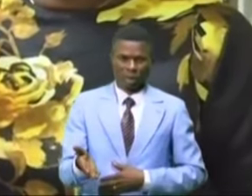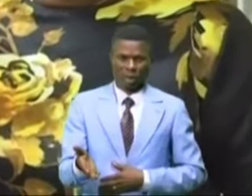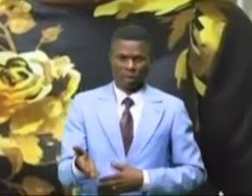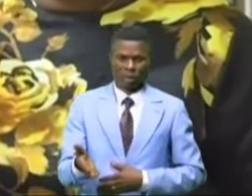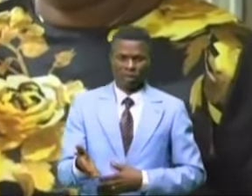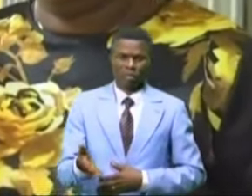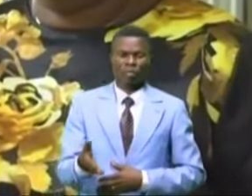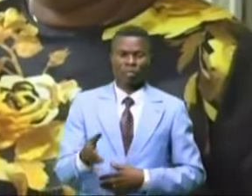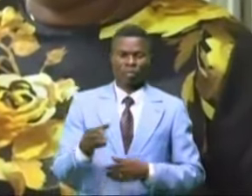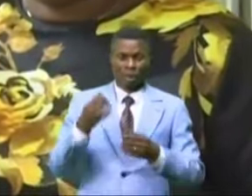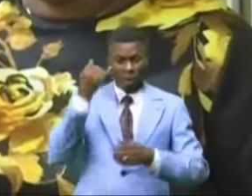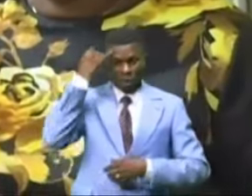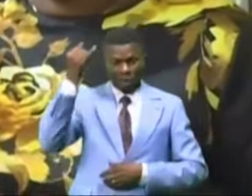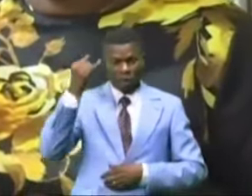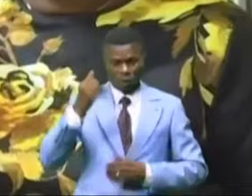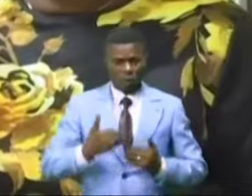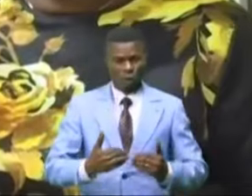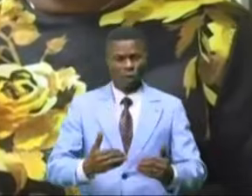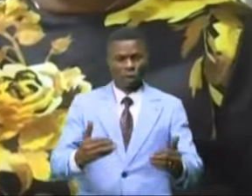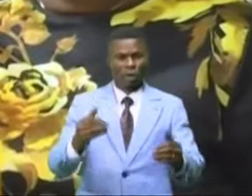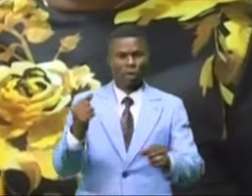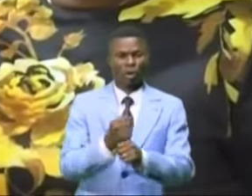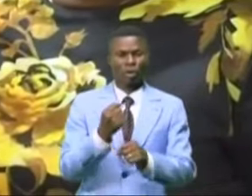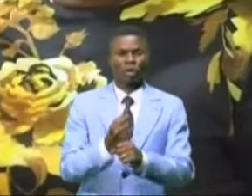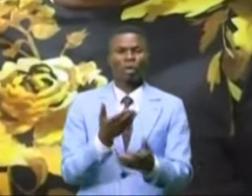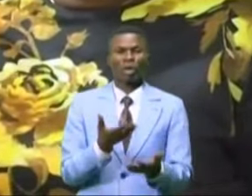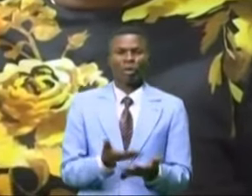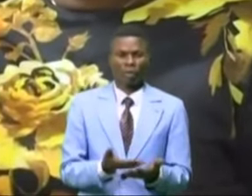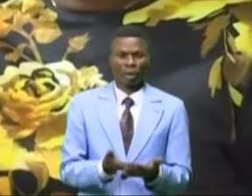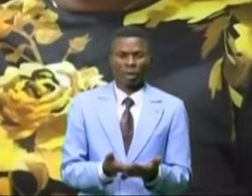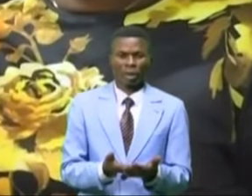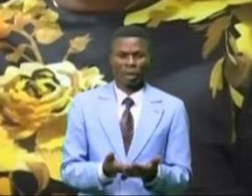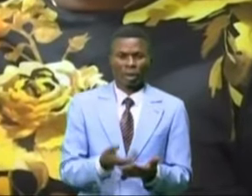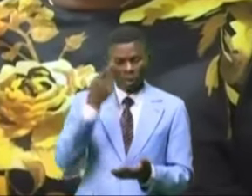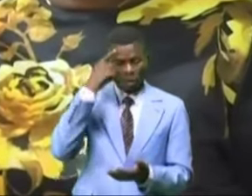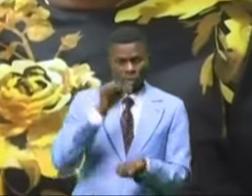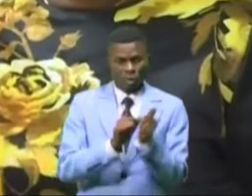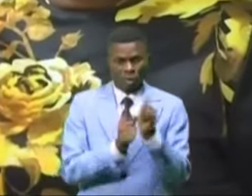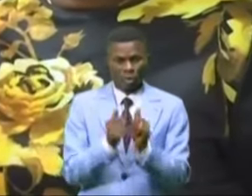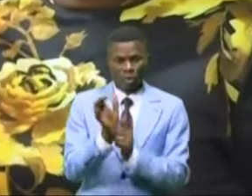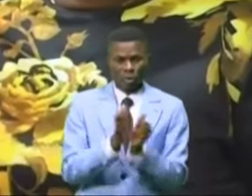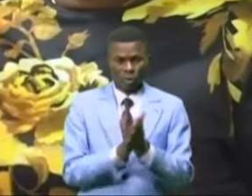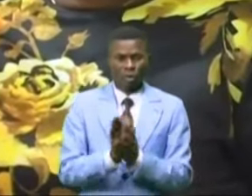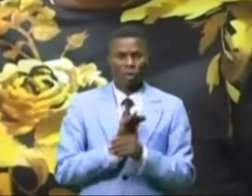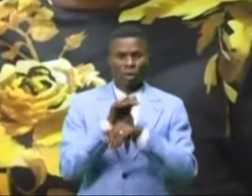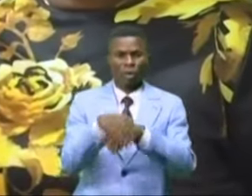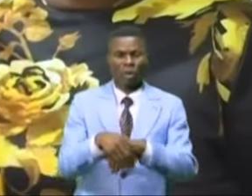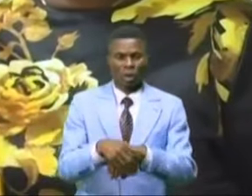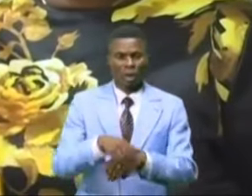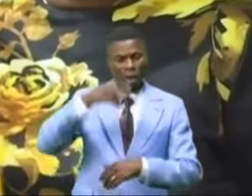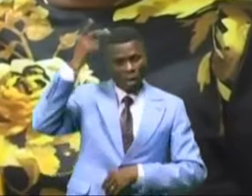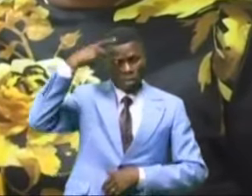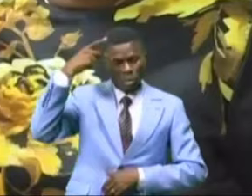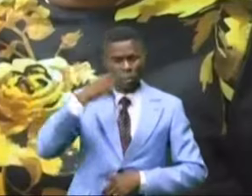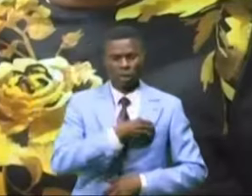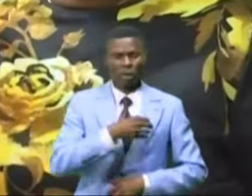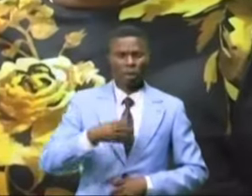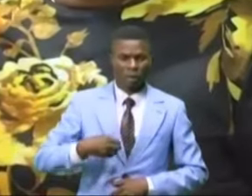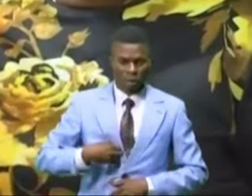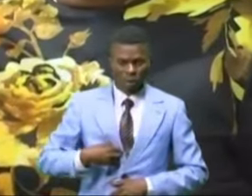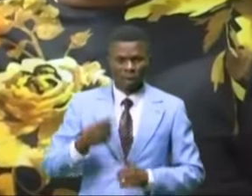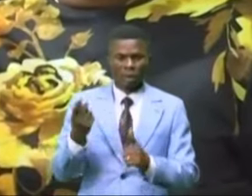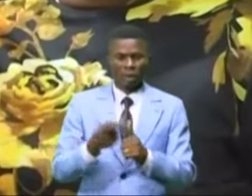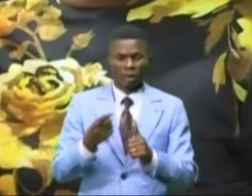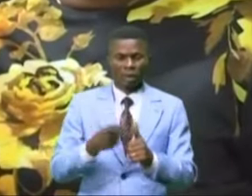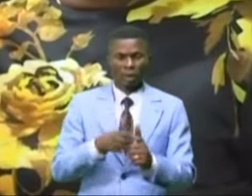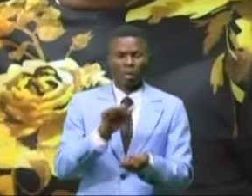la logique de la poursuite de son travail en ce qui concerne la participation politique de la femme, surtout